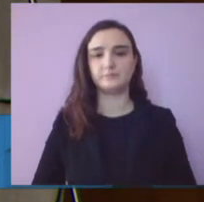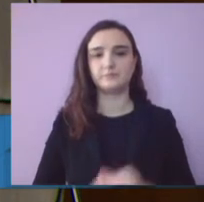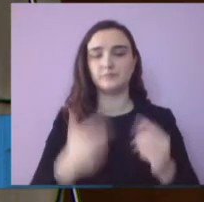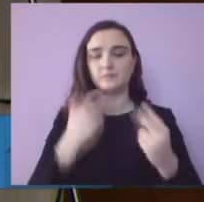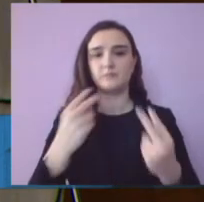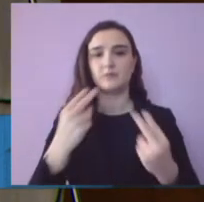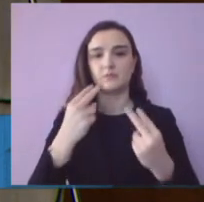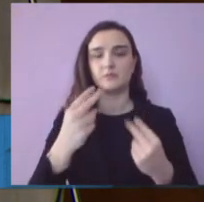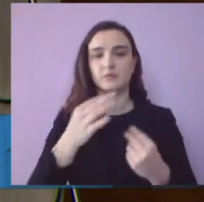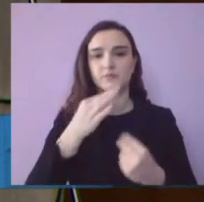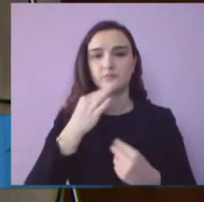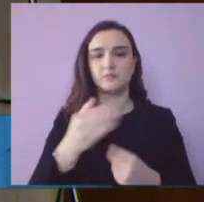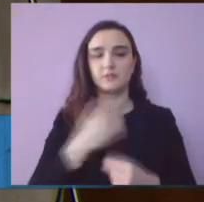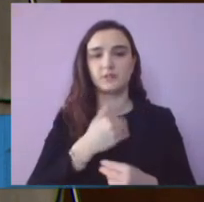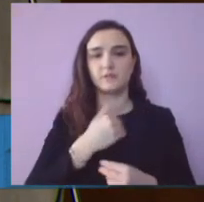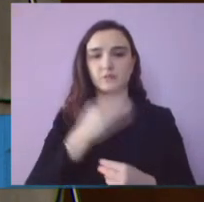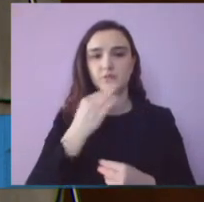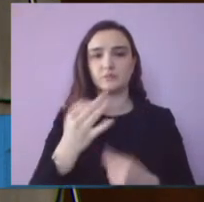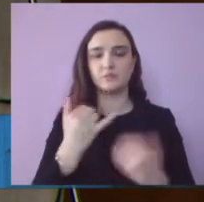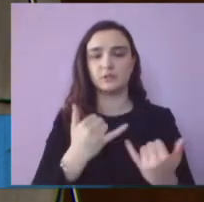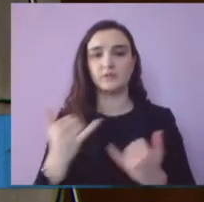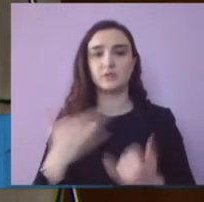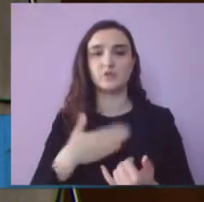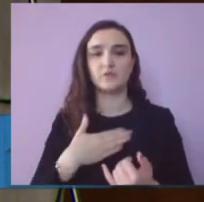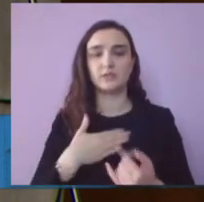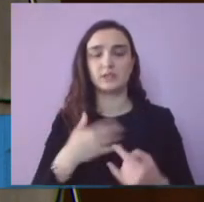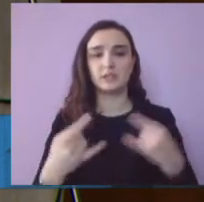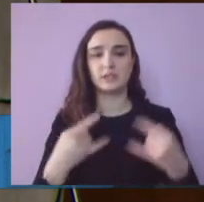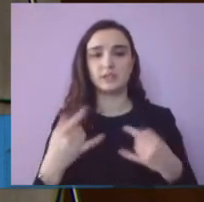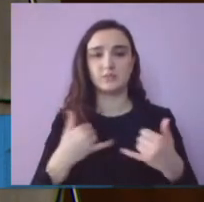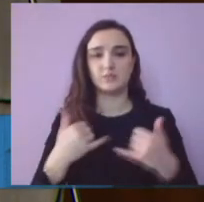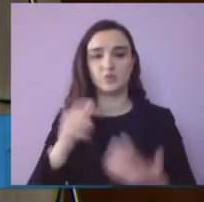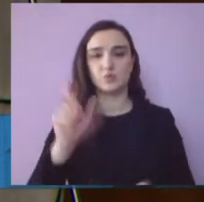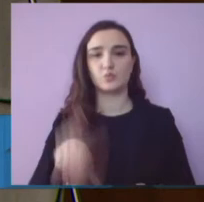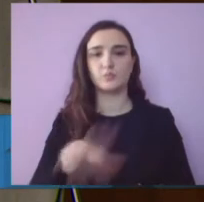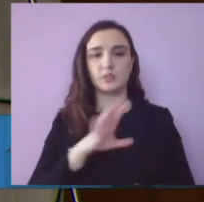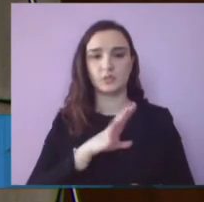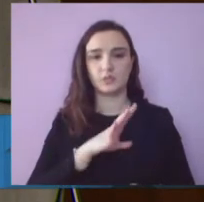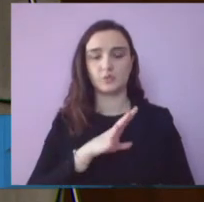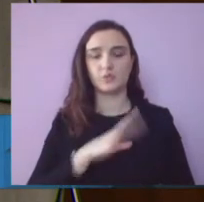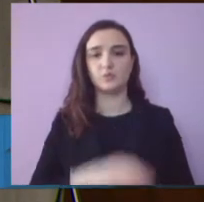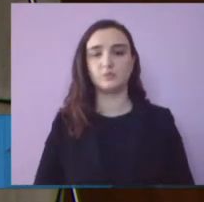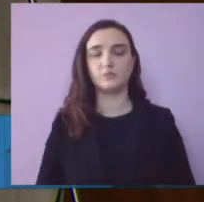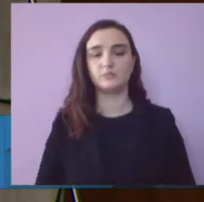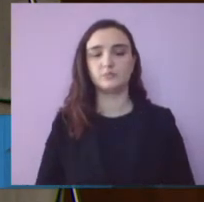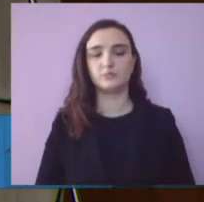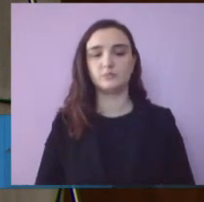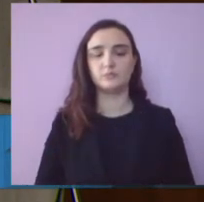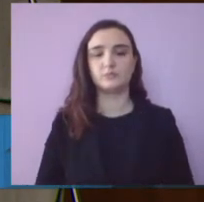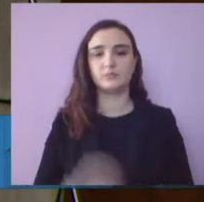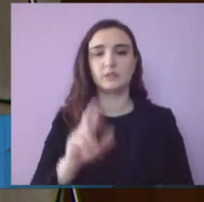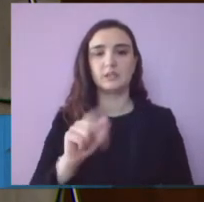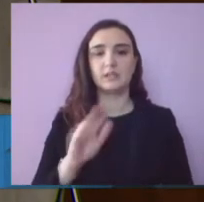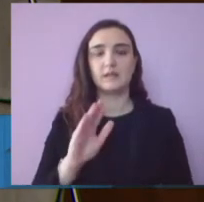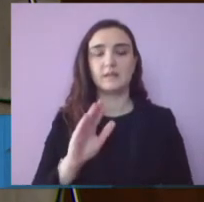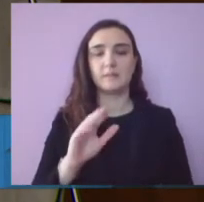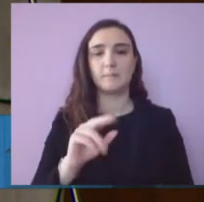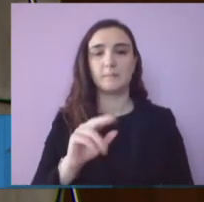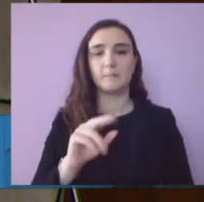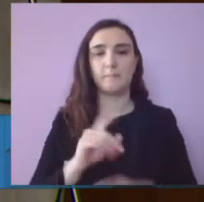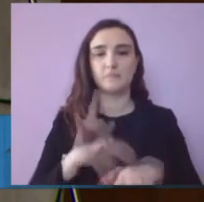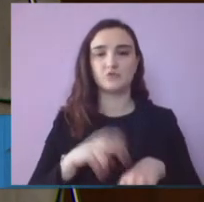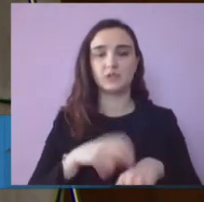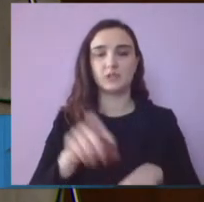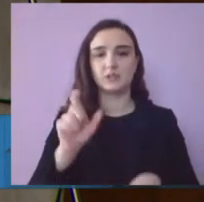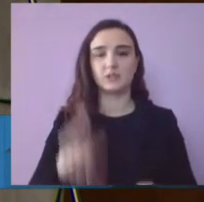მაყურებელს მინდა შევახსენოთ დღევანდელი ჩვენი გადაცემის დასკვნითი ბლოკის სტუმარი გახლდათ პედიატრი